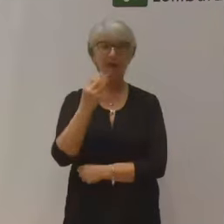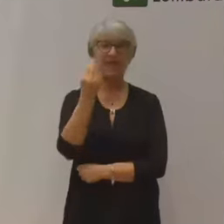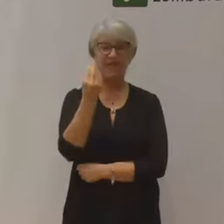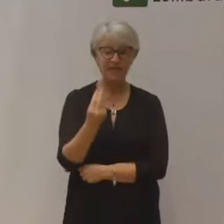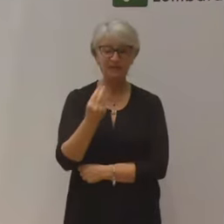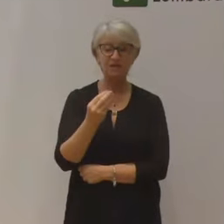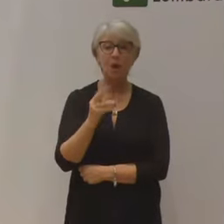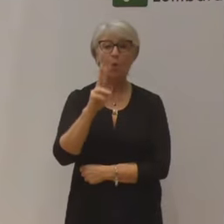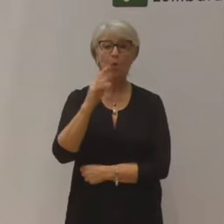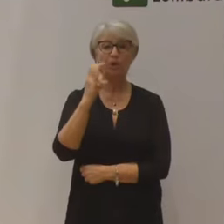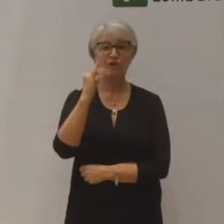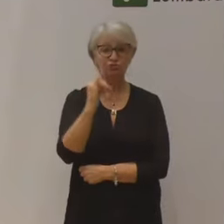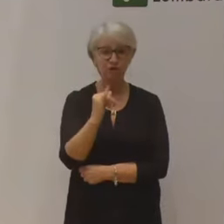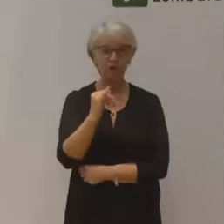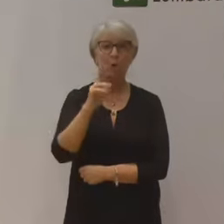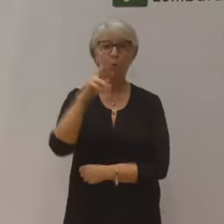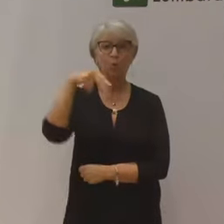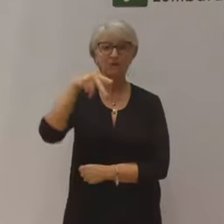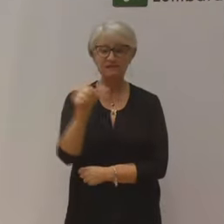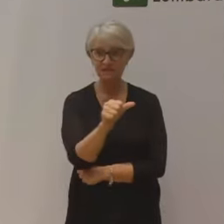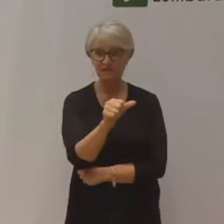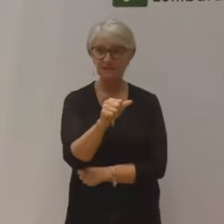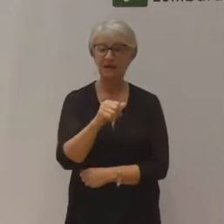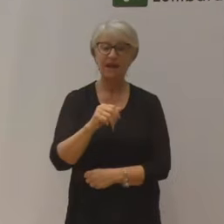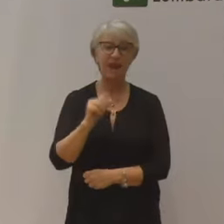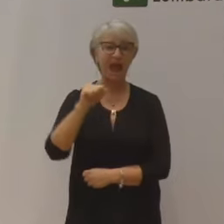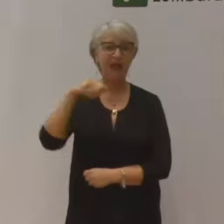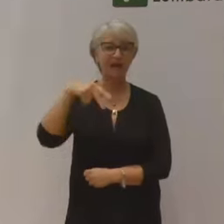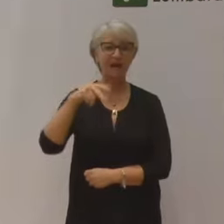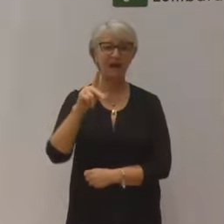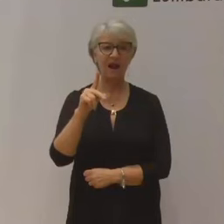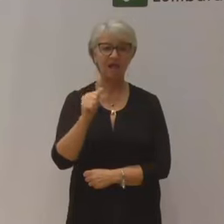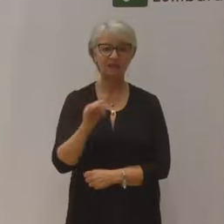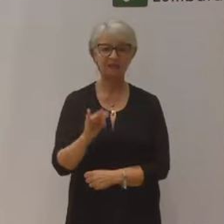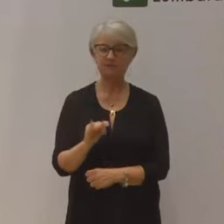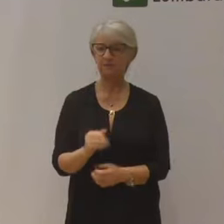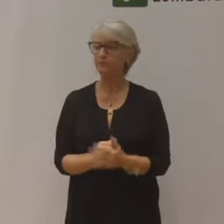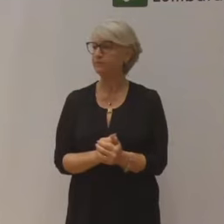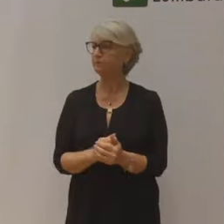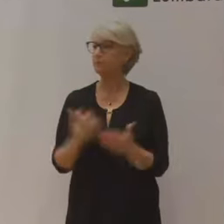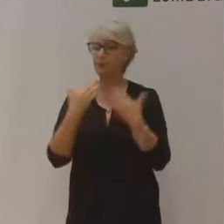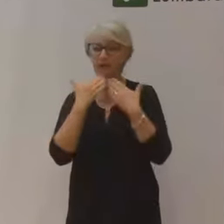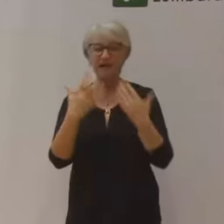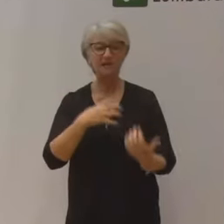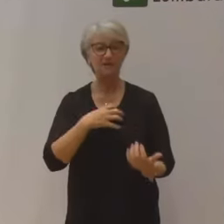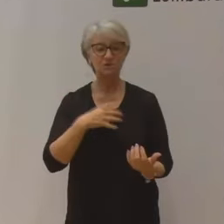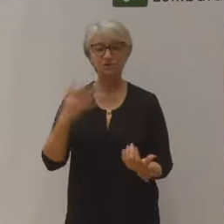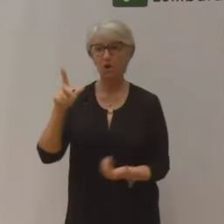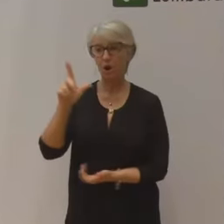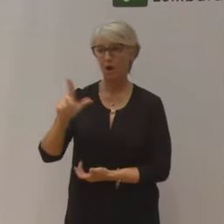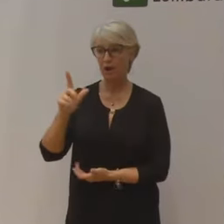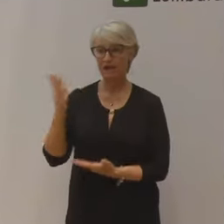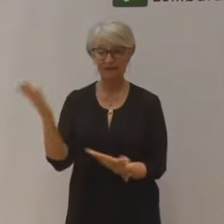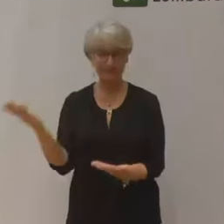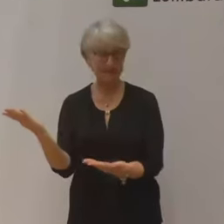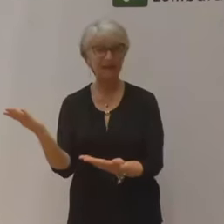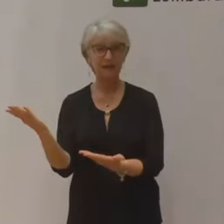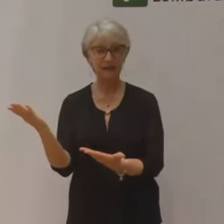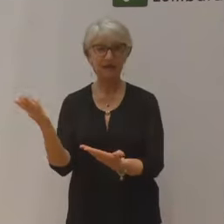l'ENS, l'UIC, l'UMS e l'ANGLET. Ringrazio innanzitutto l'assessore Alessandra Locatelli